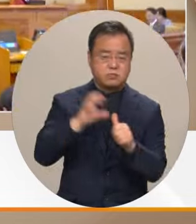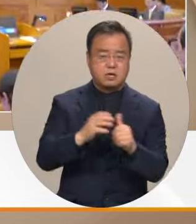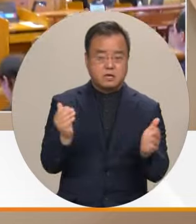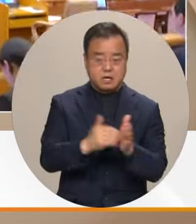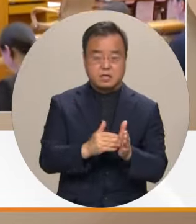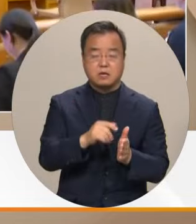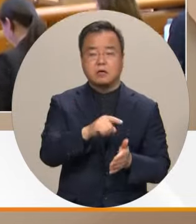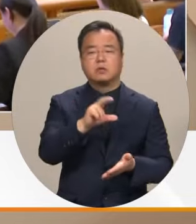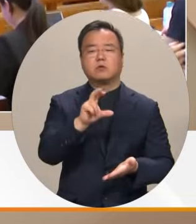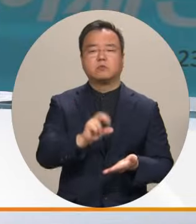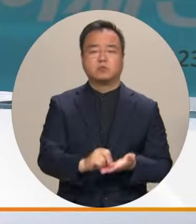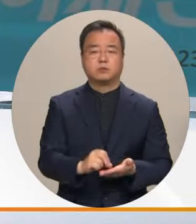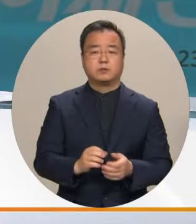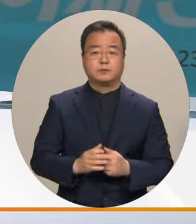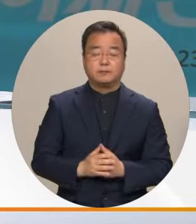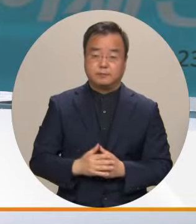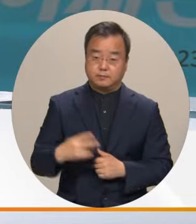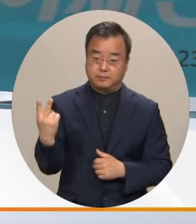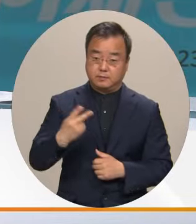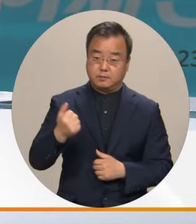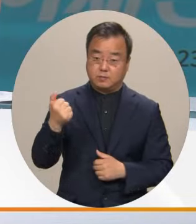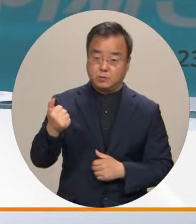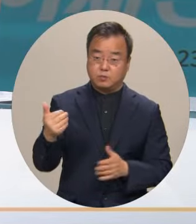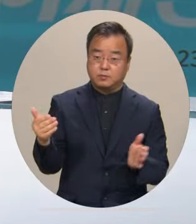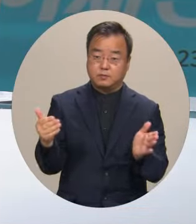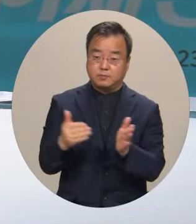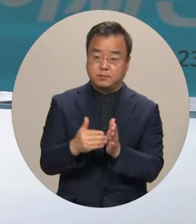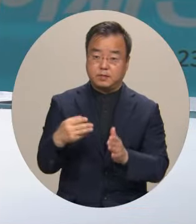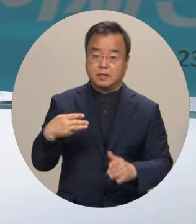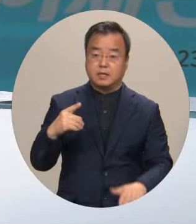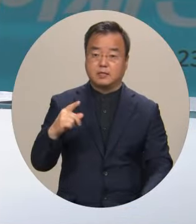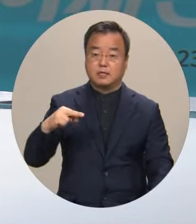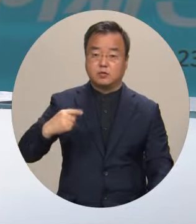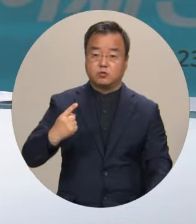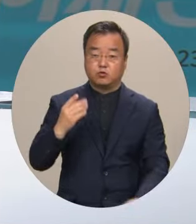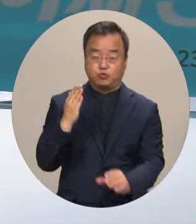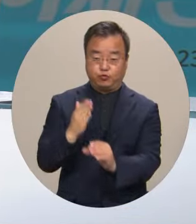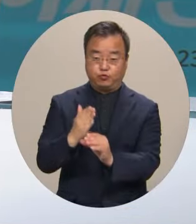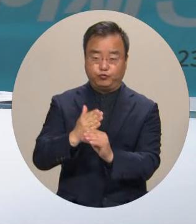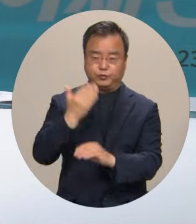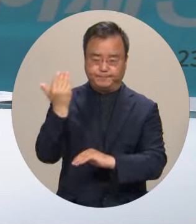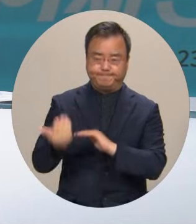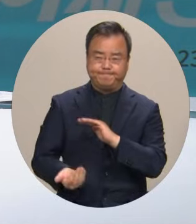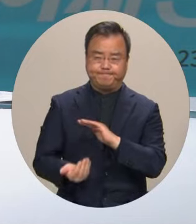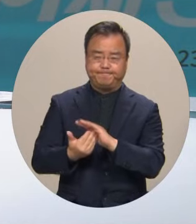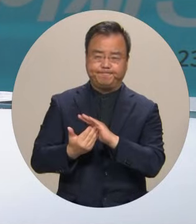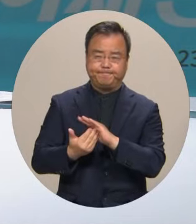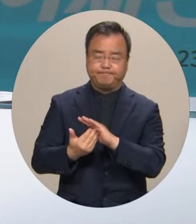. 예.2050년까지탄소중립을달성하겠다는목표도있습니다. 그렇다면